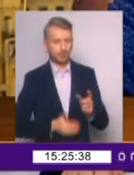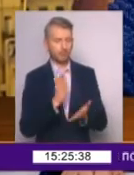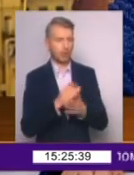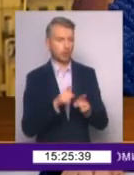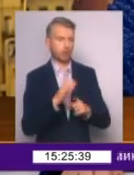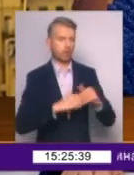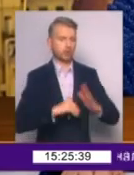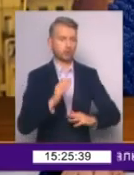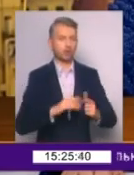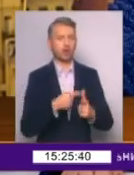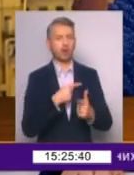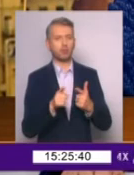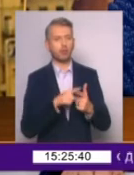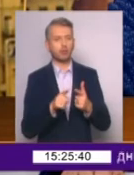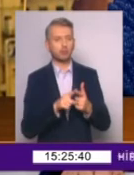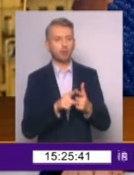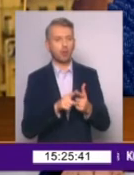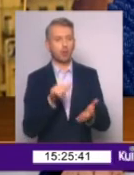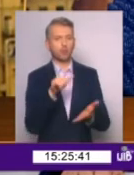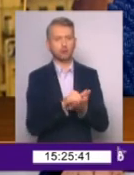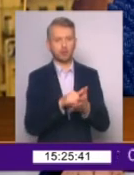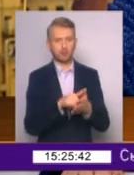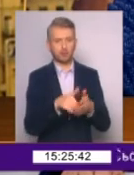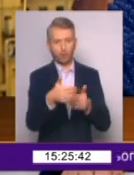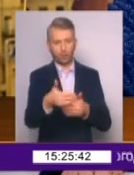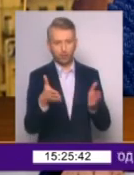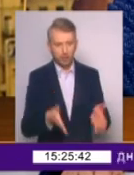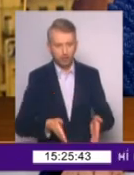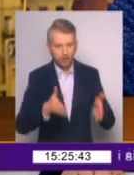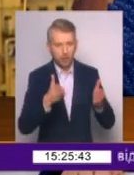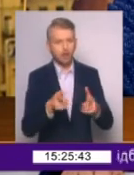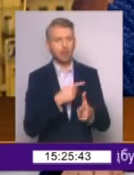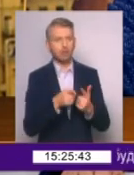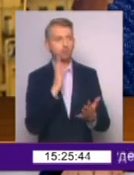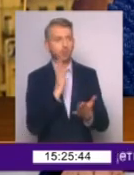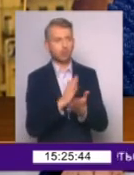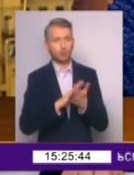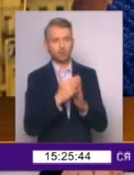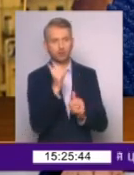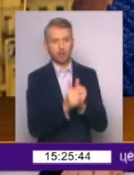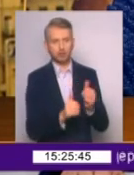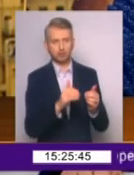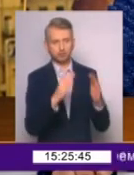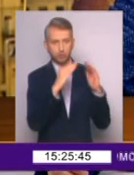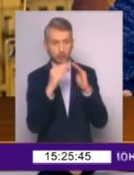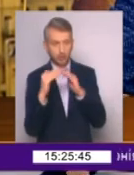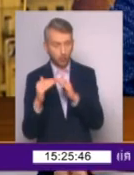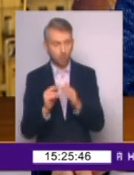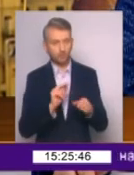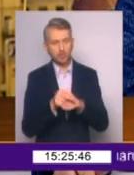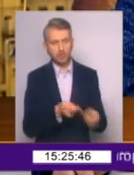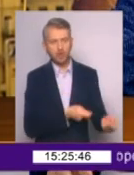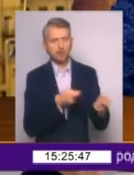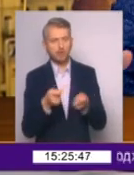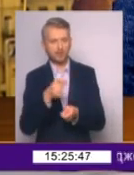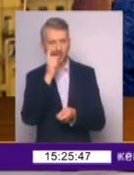або розміщення контейнерів, або прямі договори з кожним будинком через вивезення сміття у відповідних